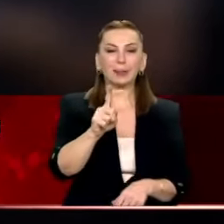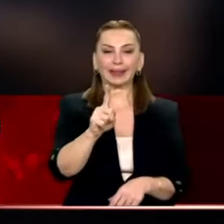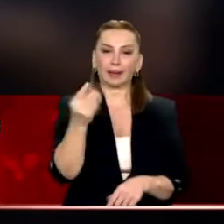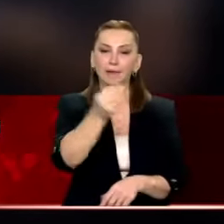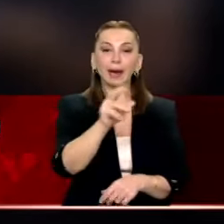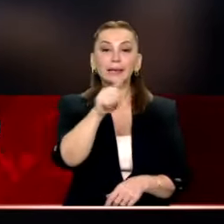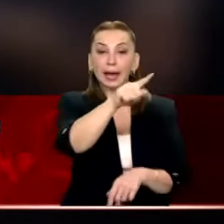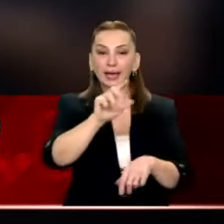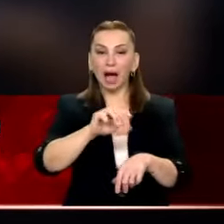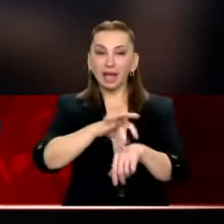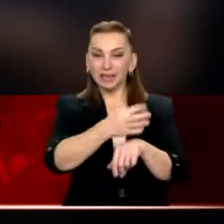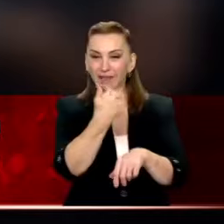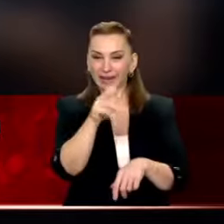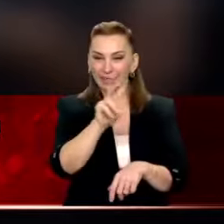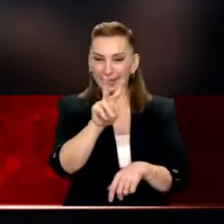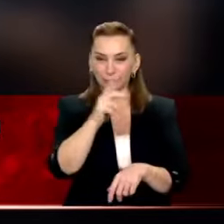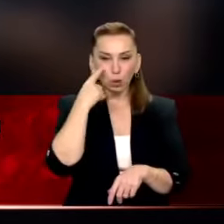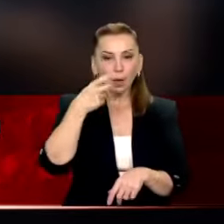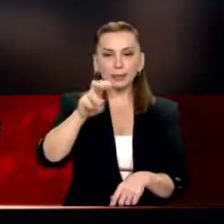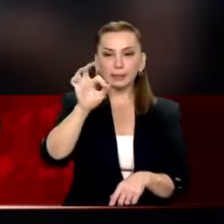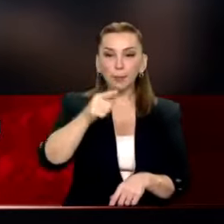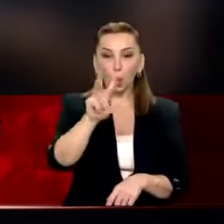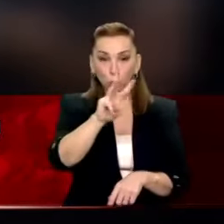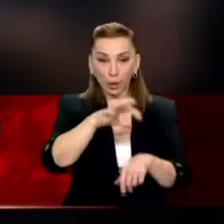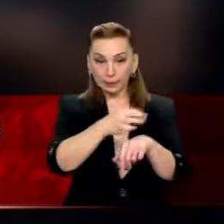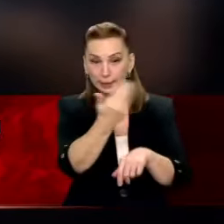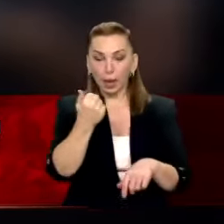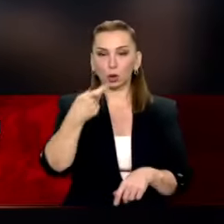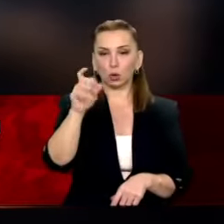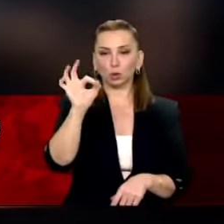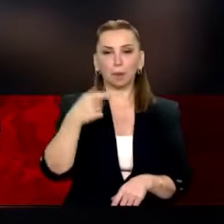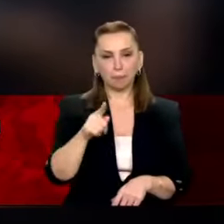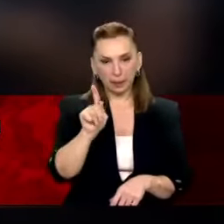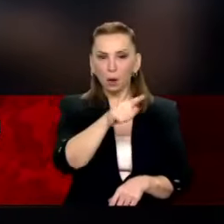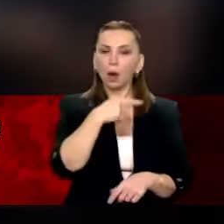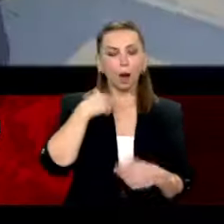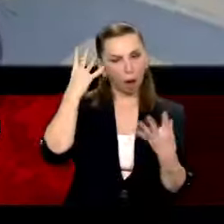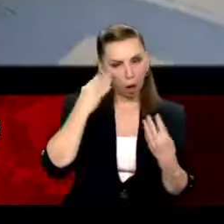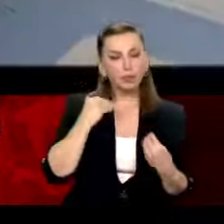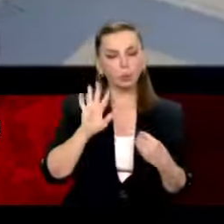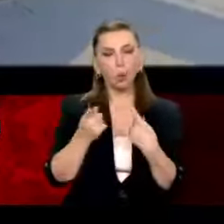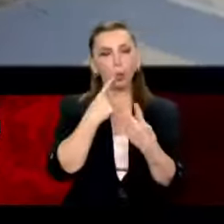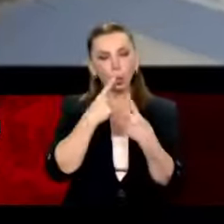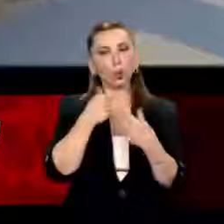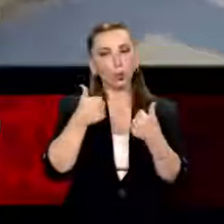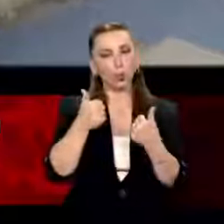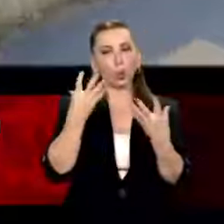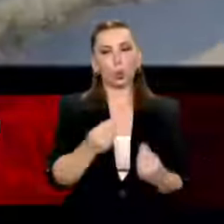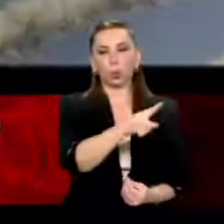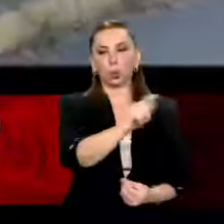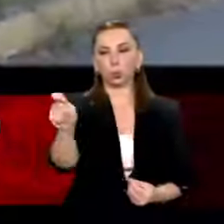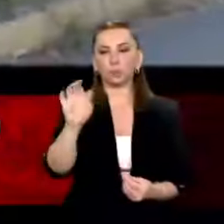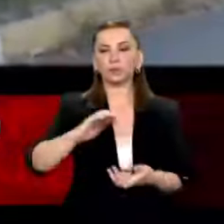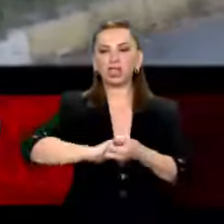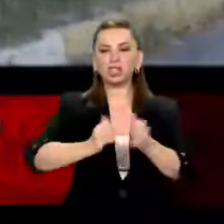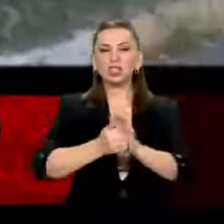20 tane getirdin 80.000 30 tane getirdin 90.000 Anladım konuşuruz bunları sorun yok çete ikiye bölünse de kanlı çark